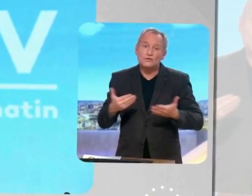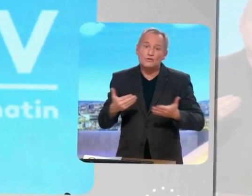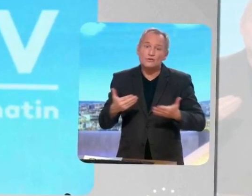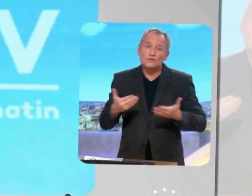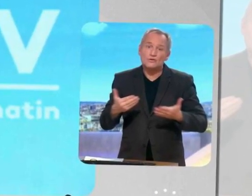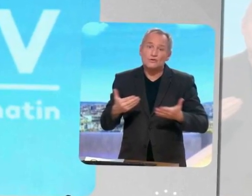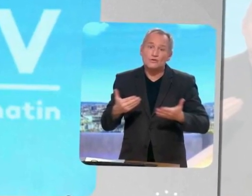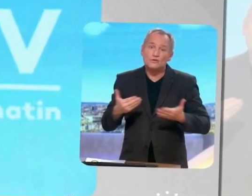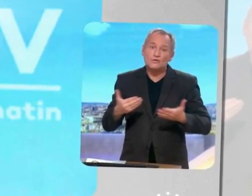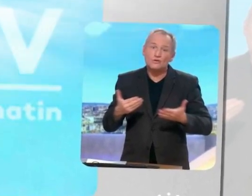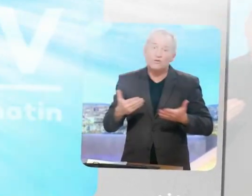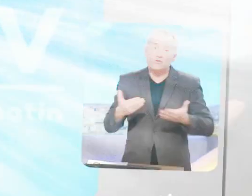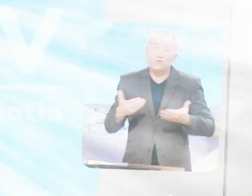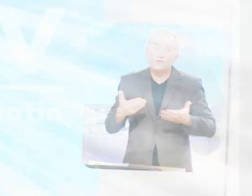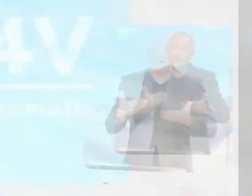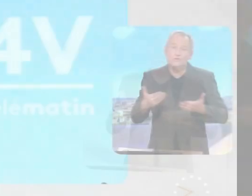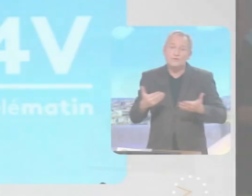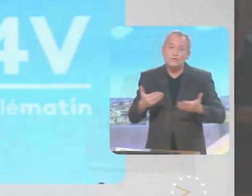chance.